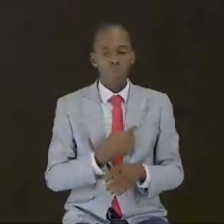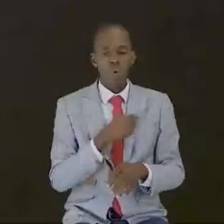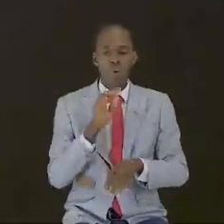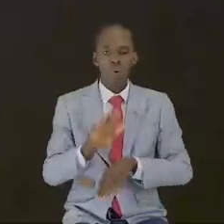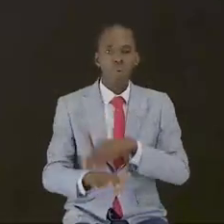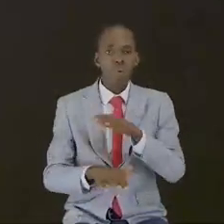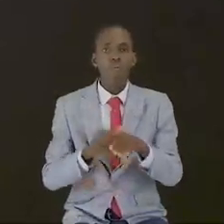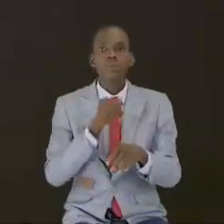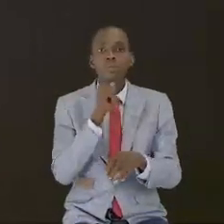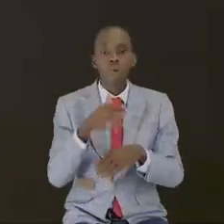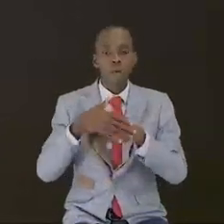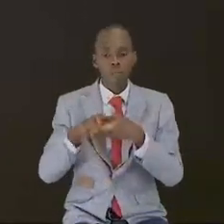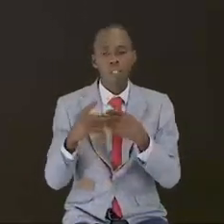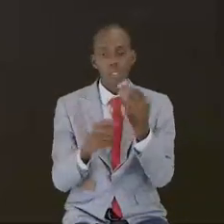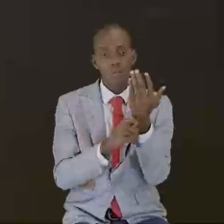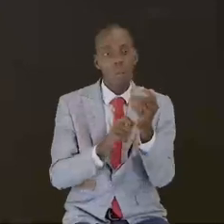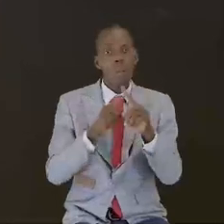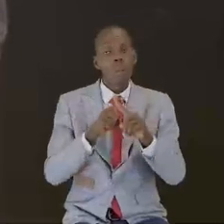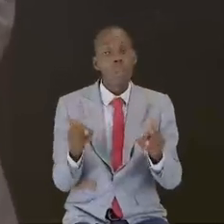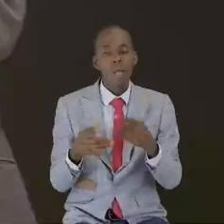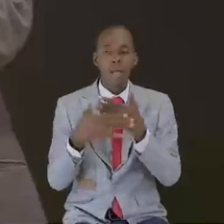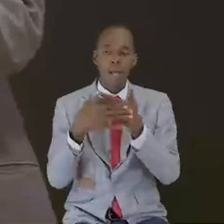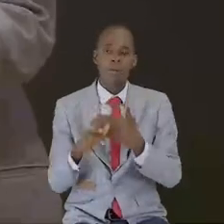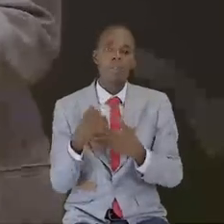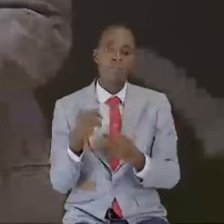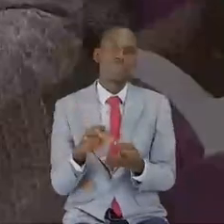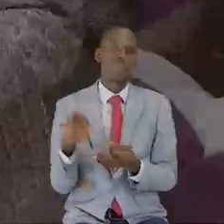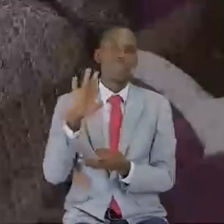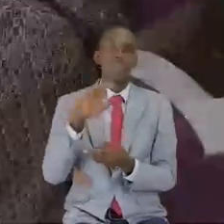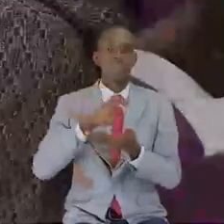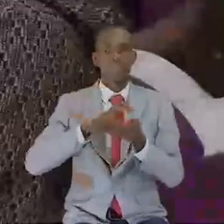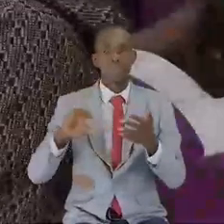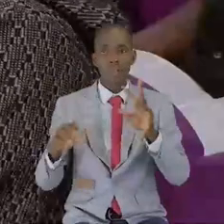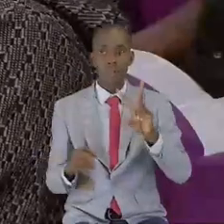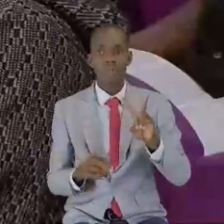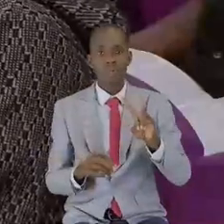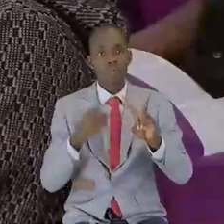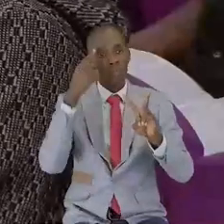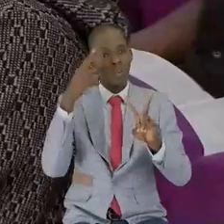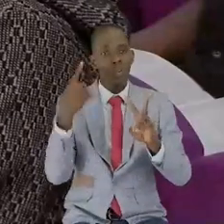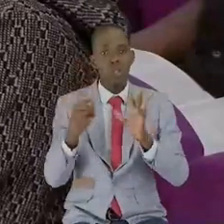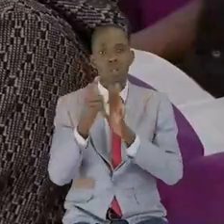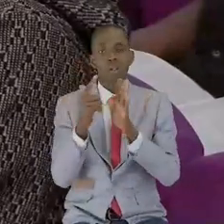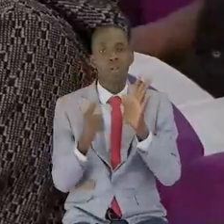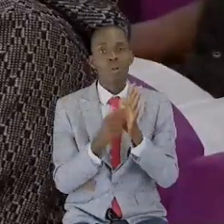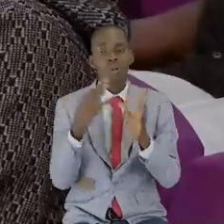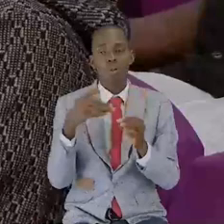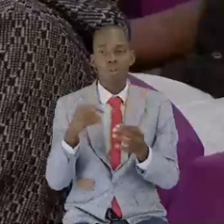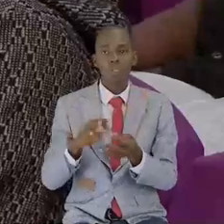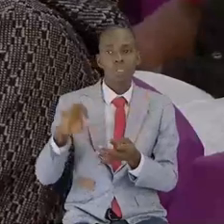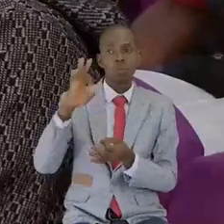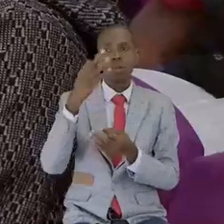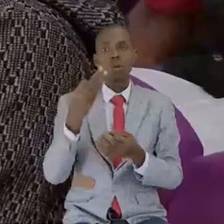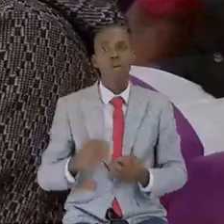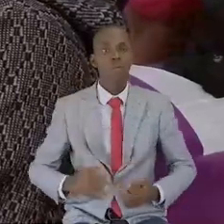la chair, mais selon l'esprit. Verset 2, il dit, en effet, la loi de l'esprit de vie